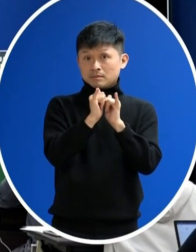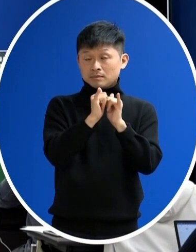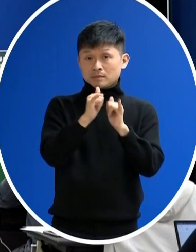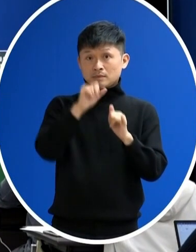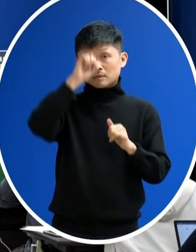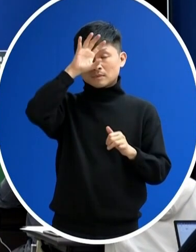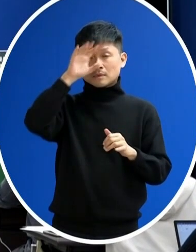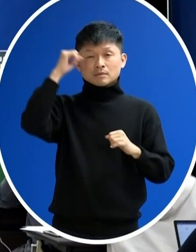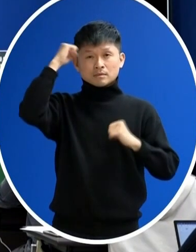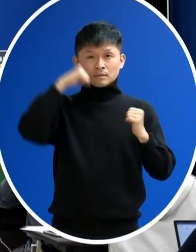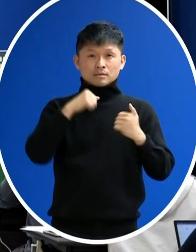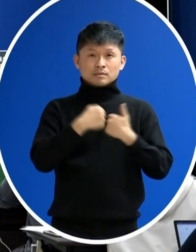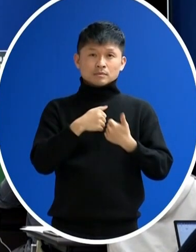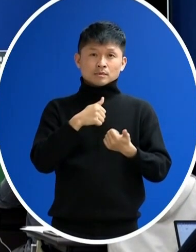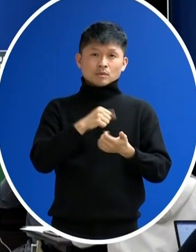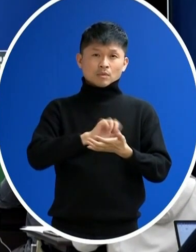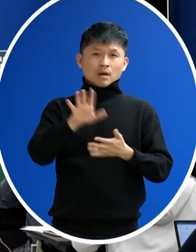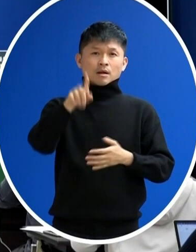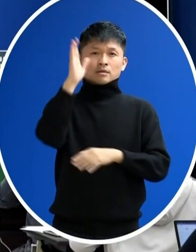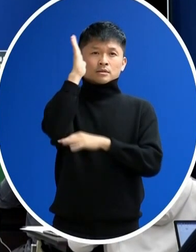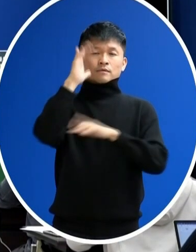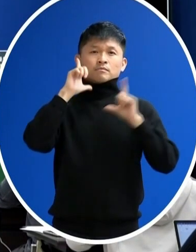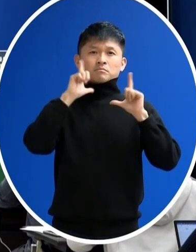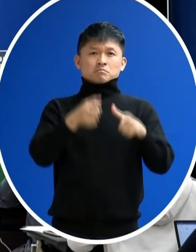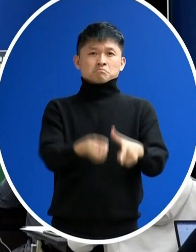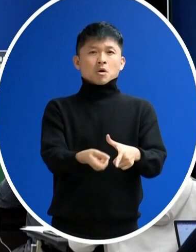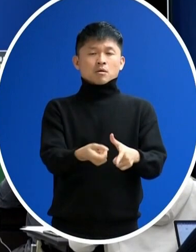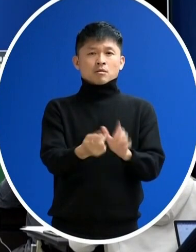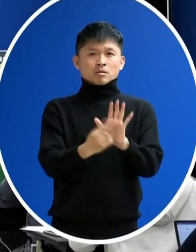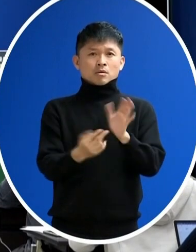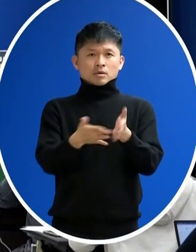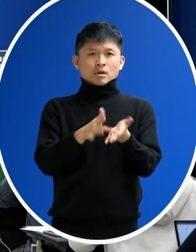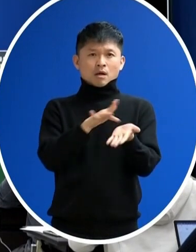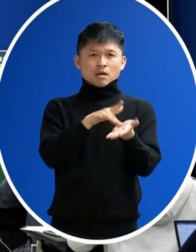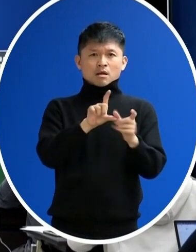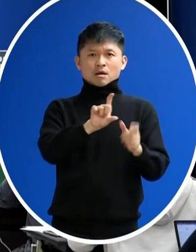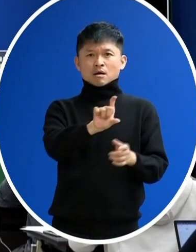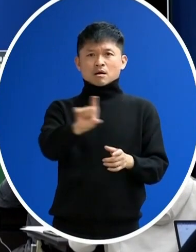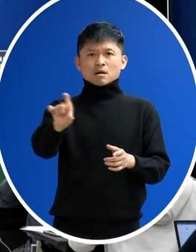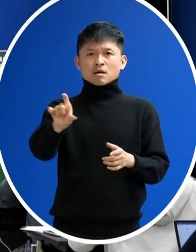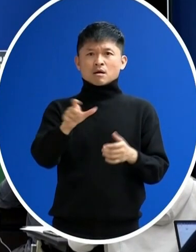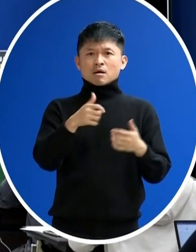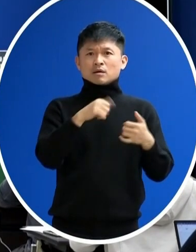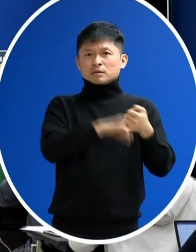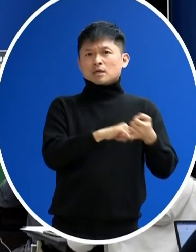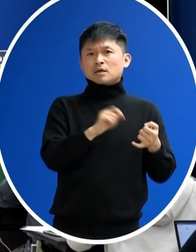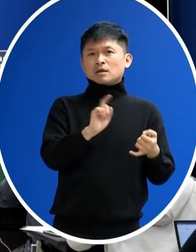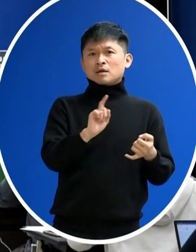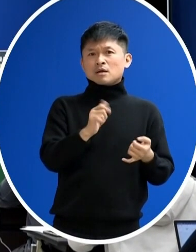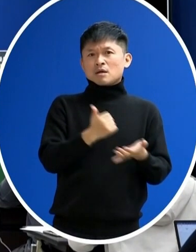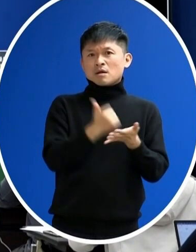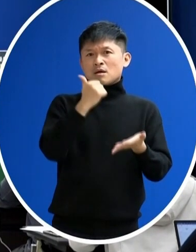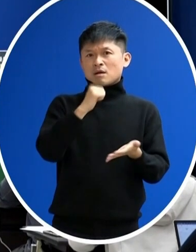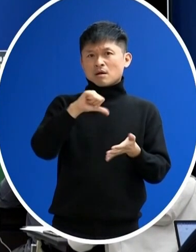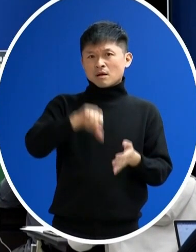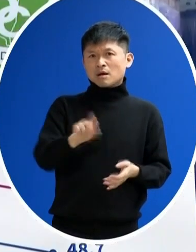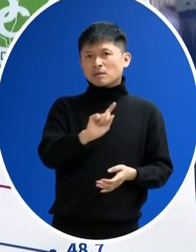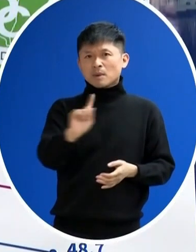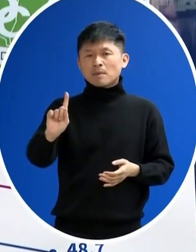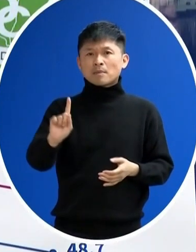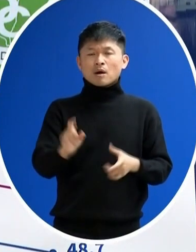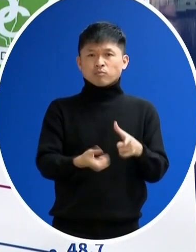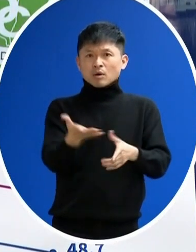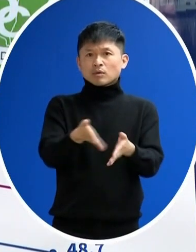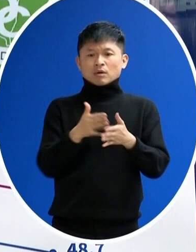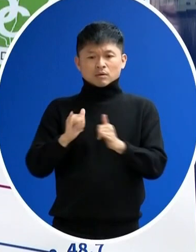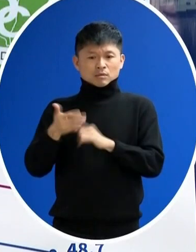召开记者会，呼吁政府要公开透明，说明疫苗的进度相关资讯，然后让国人安心。想请问指挥中心的回应，谢